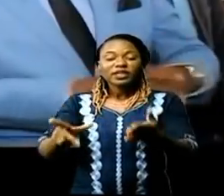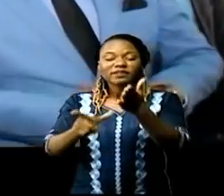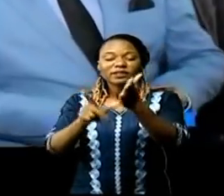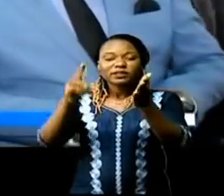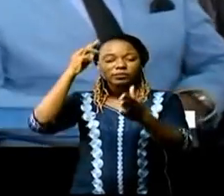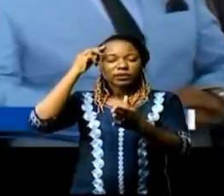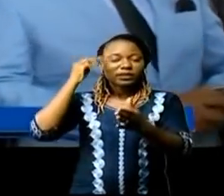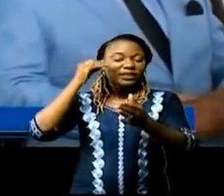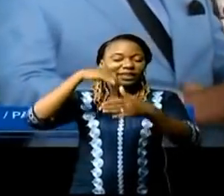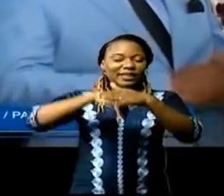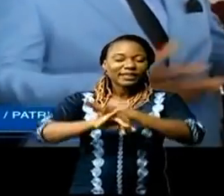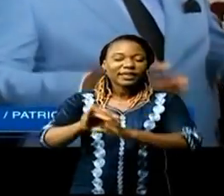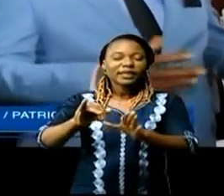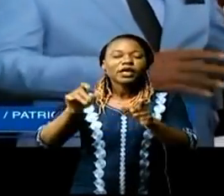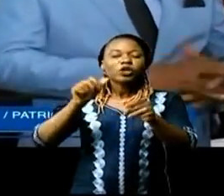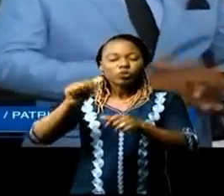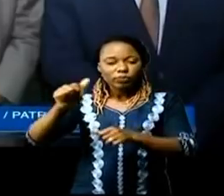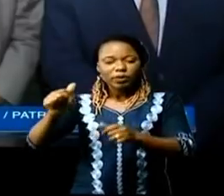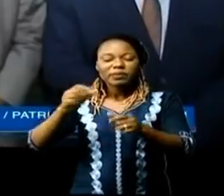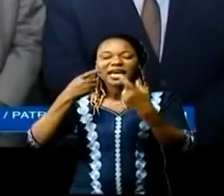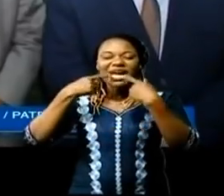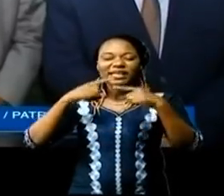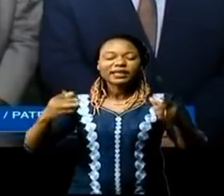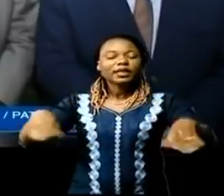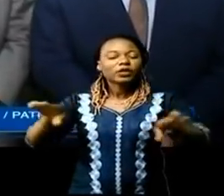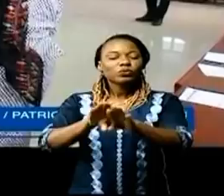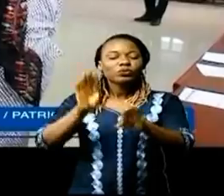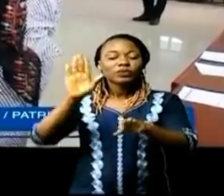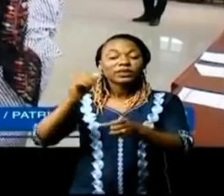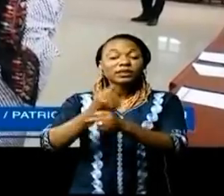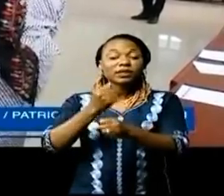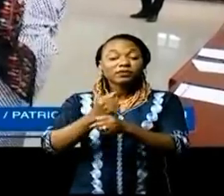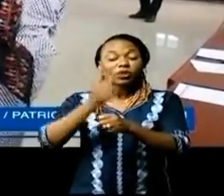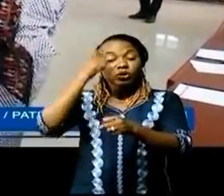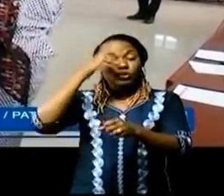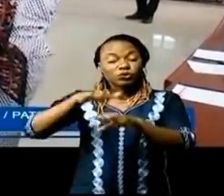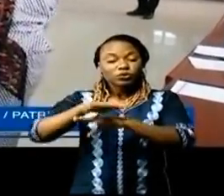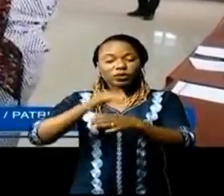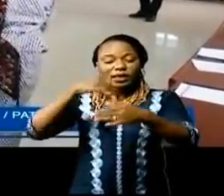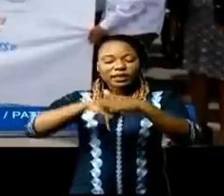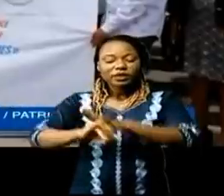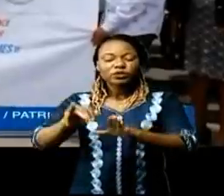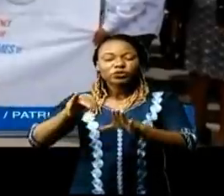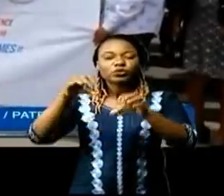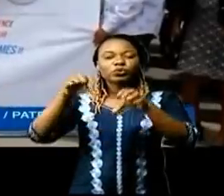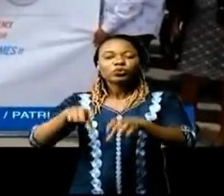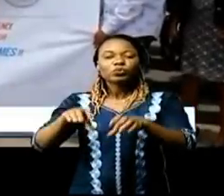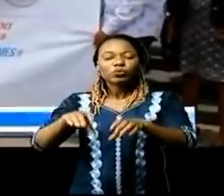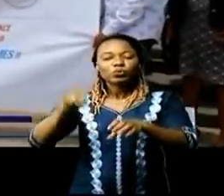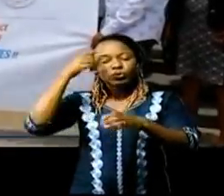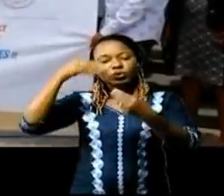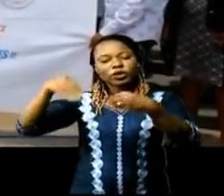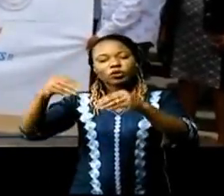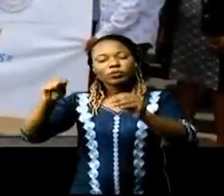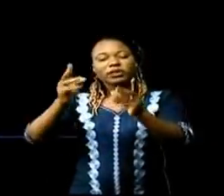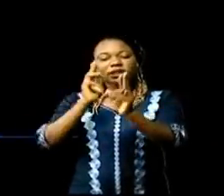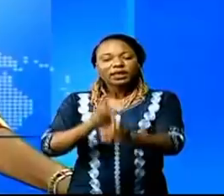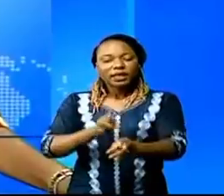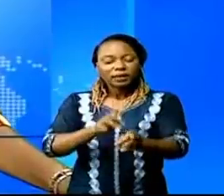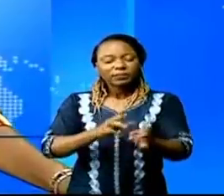de l'Intérieur, Jean-Claude Moulipé, qui a déclaré clos ses travaux sur le processus d'adhésion de la RDC au traité sur le commerce des